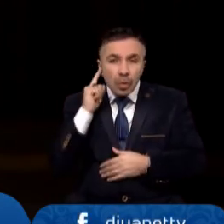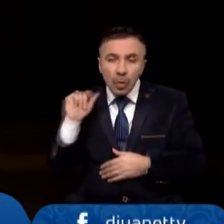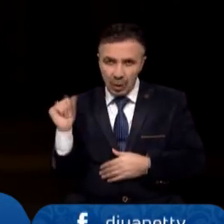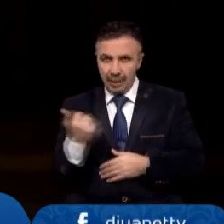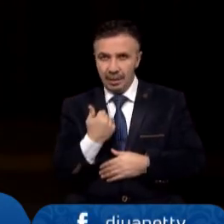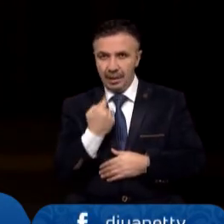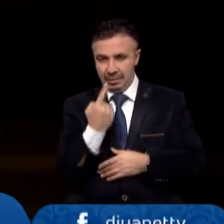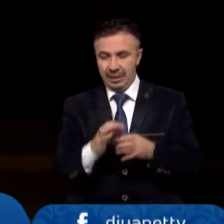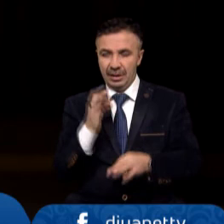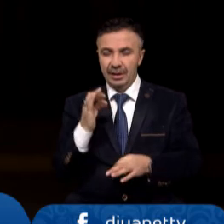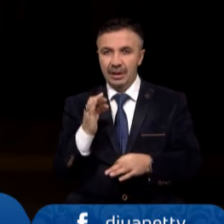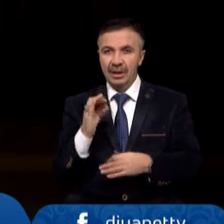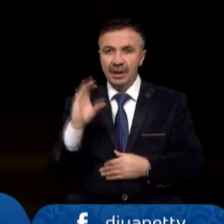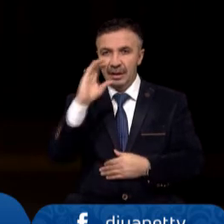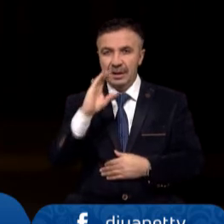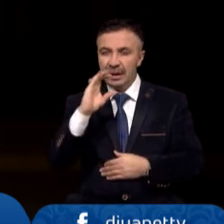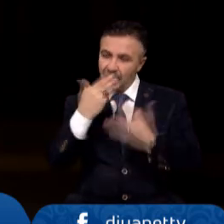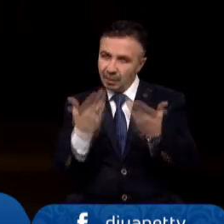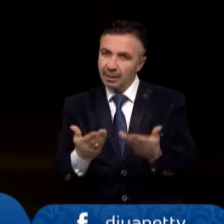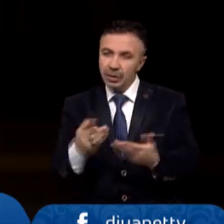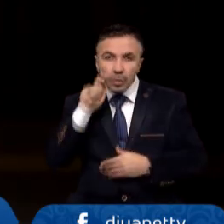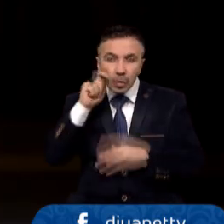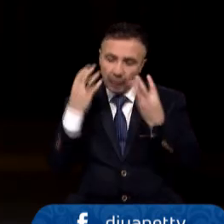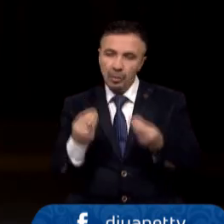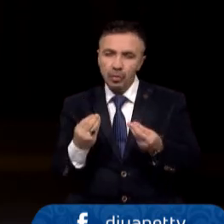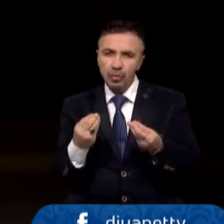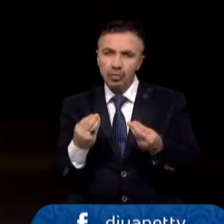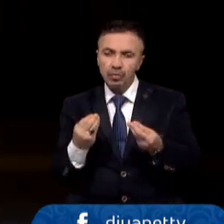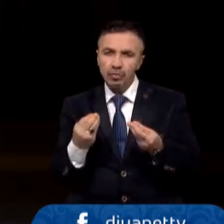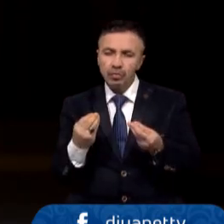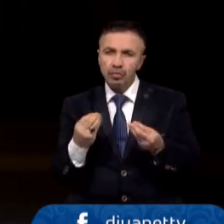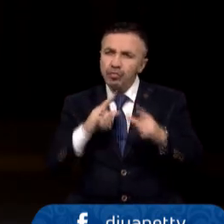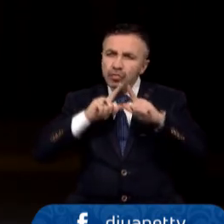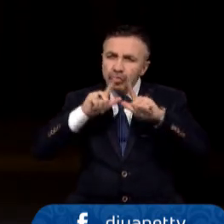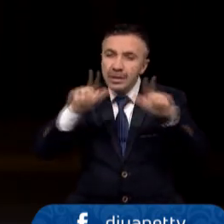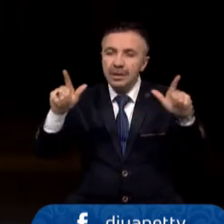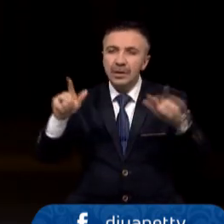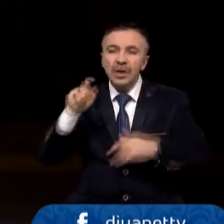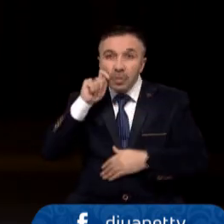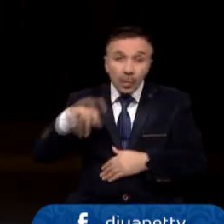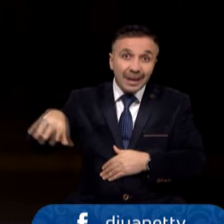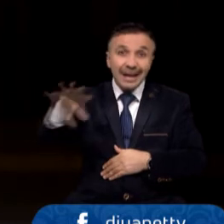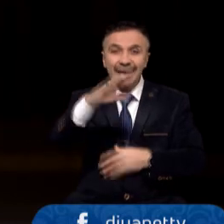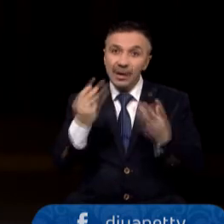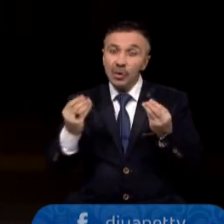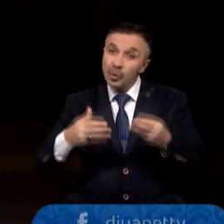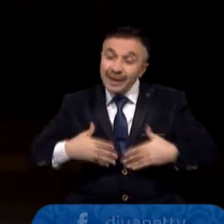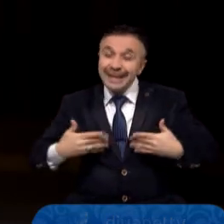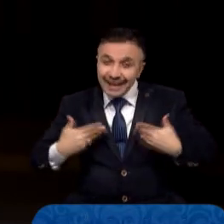bir kişi Müslüman olmuş bu ses getirdi o Müminler